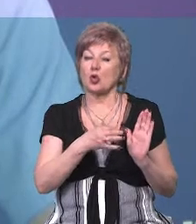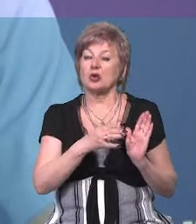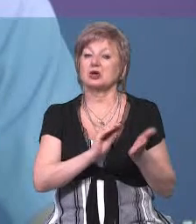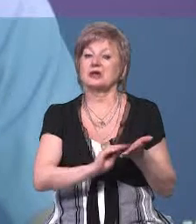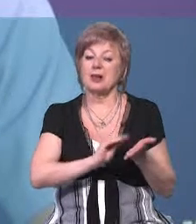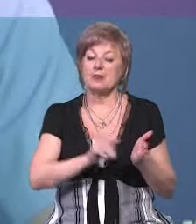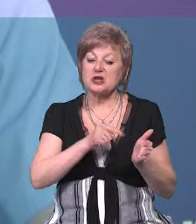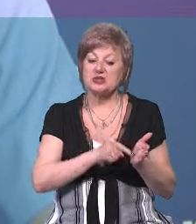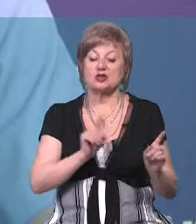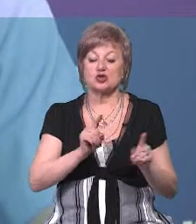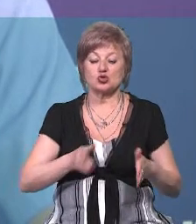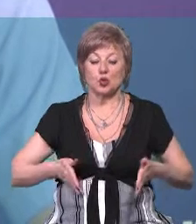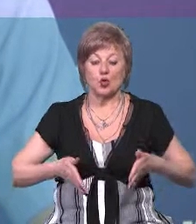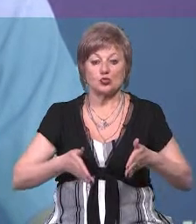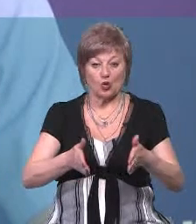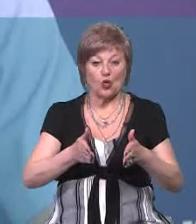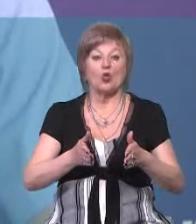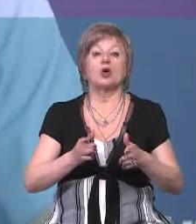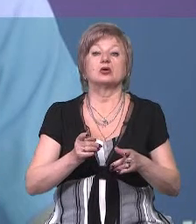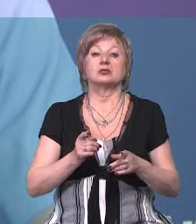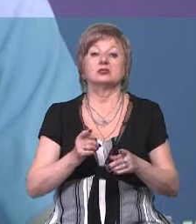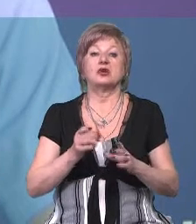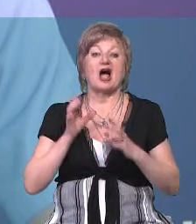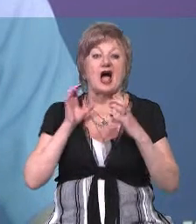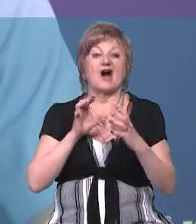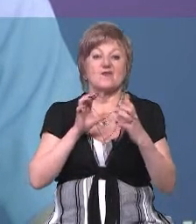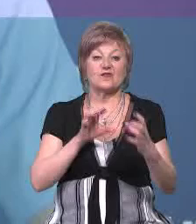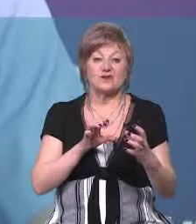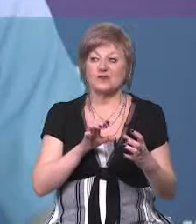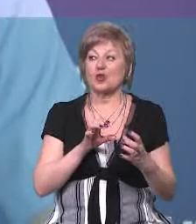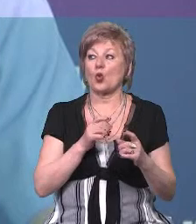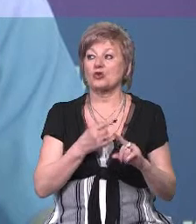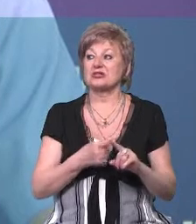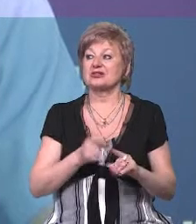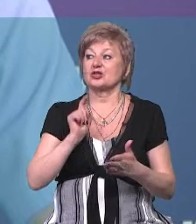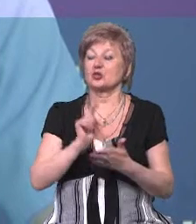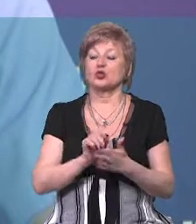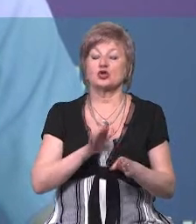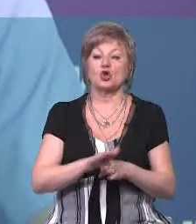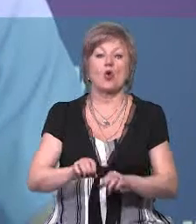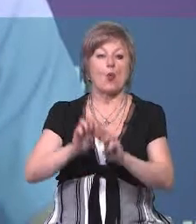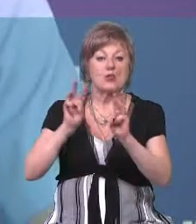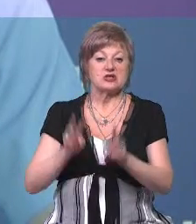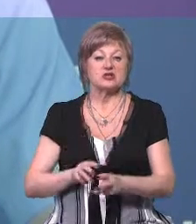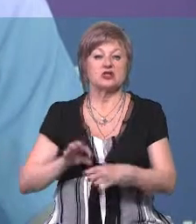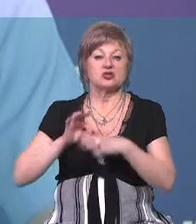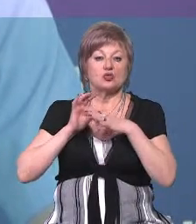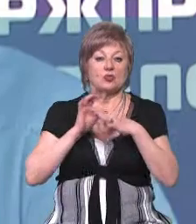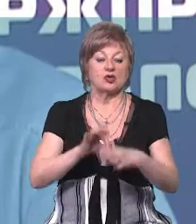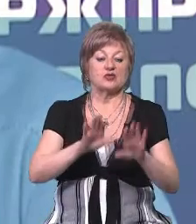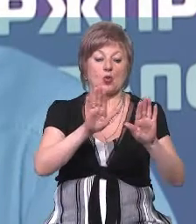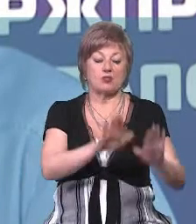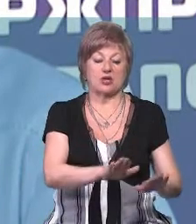що за договором перевезення пасажира автобусом автомобільний перевізник зобов'язаний безпечно перевезти пасажира до пункту